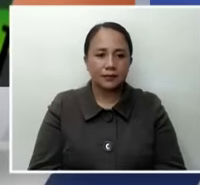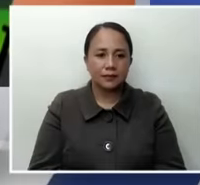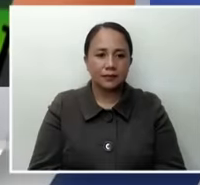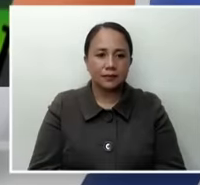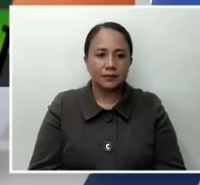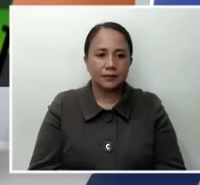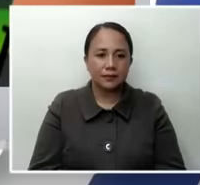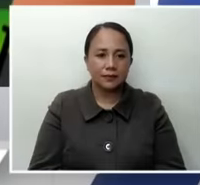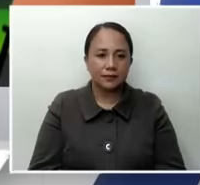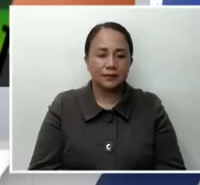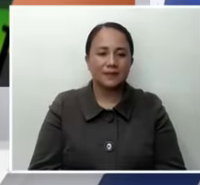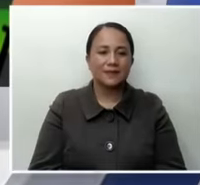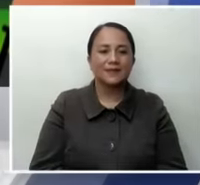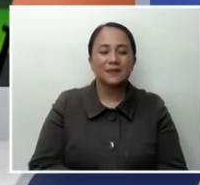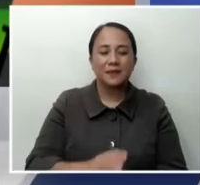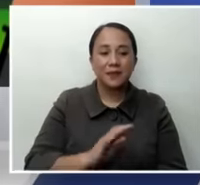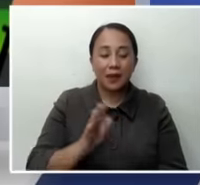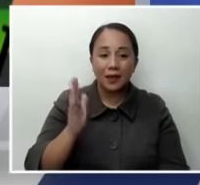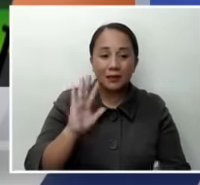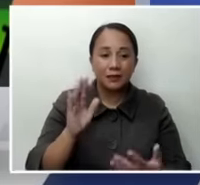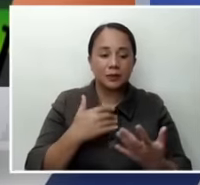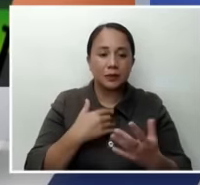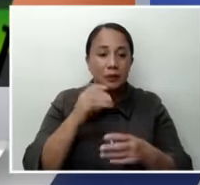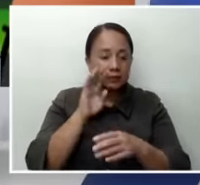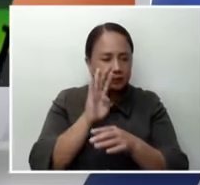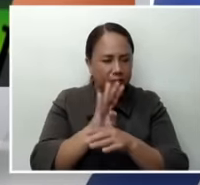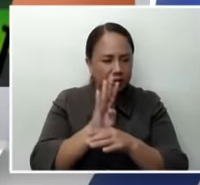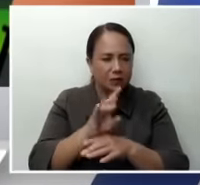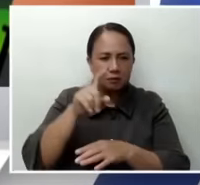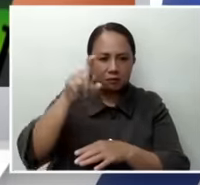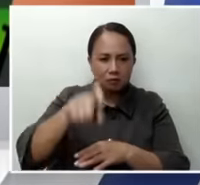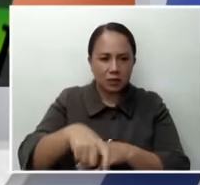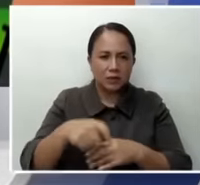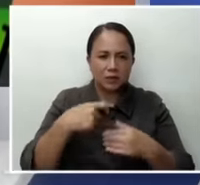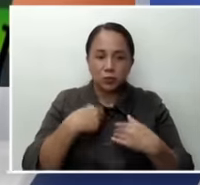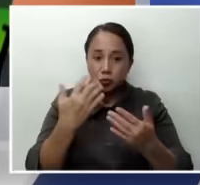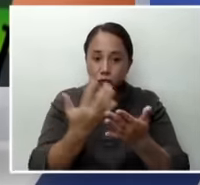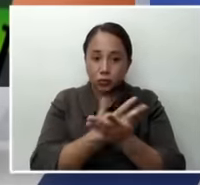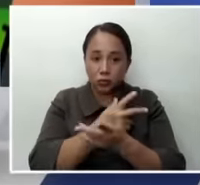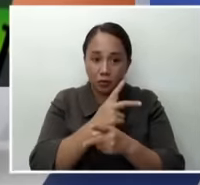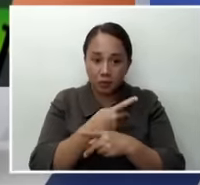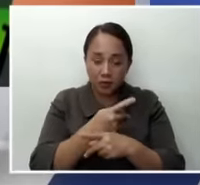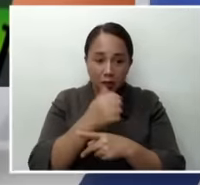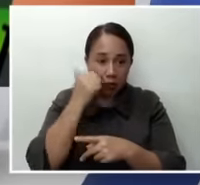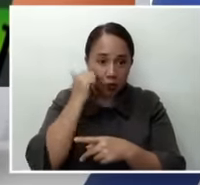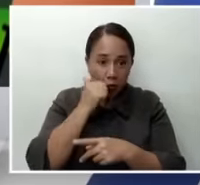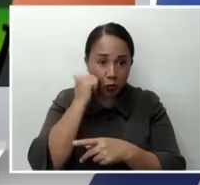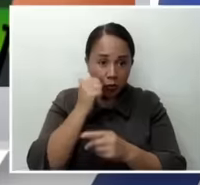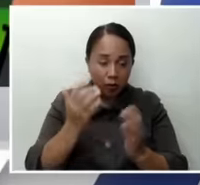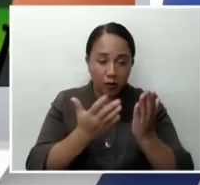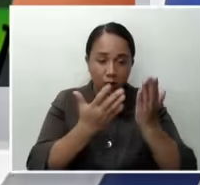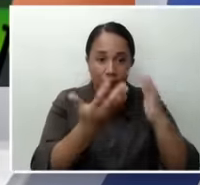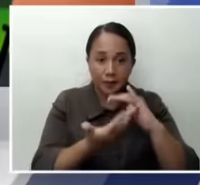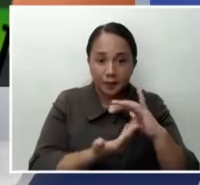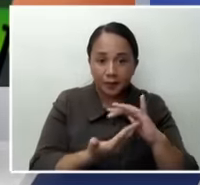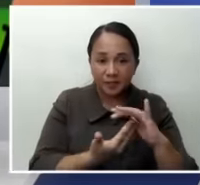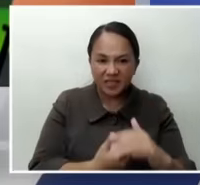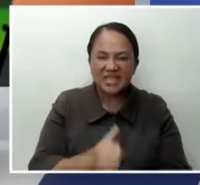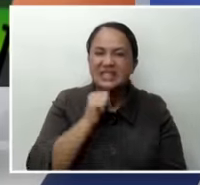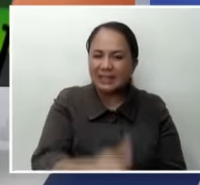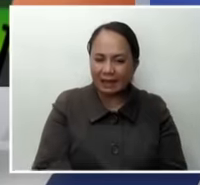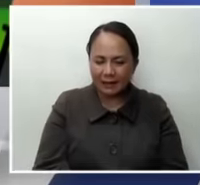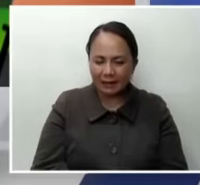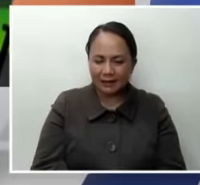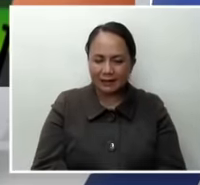Tita Winnie, sa pagnenegosyo ba kailangan ay bagong produkto palagi ang iaalok sa customer? Hindi naman, Ate